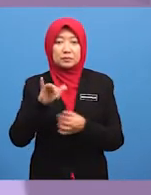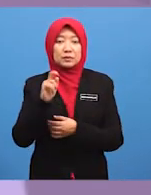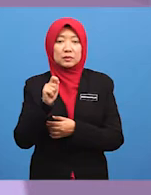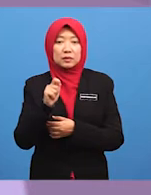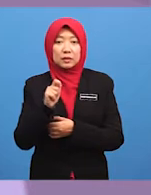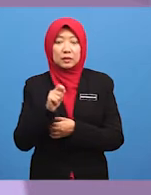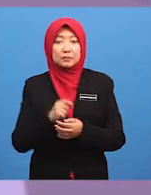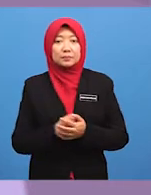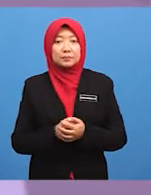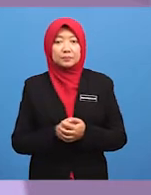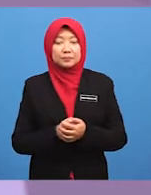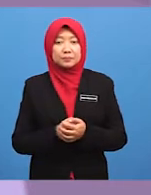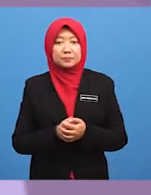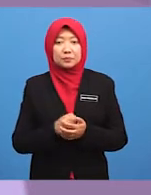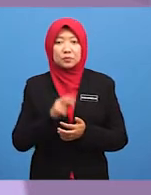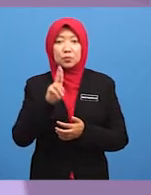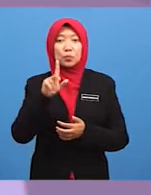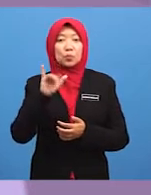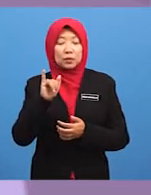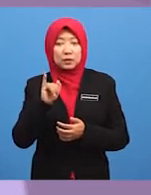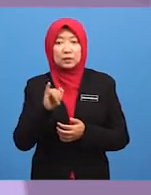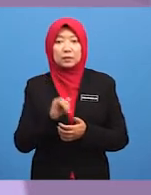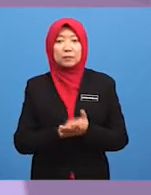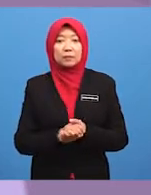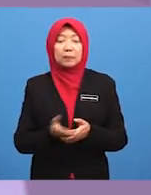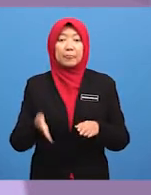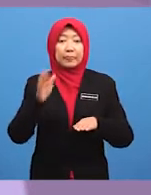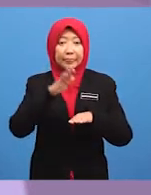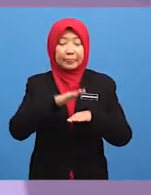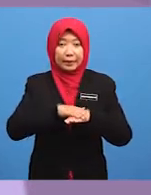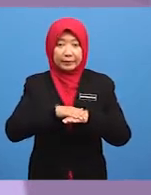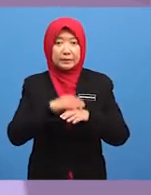balutkan plastisin tersebut di atas permukaan batu tersebut.